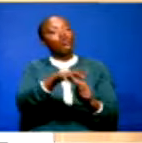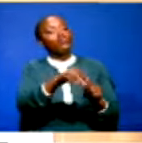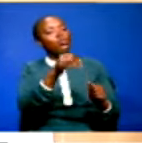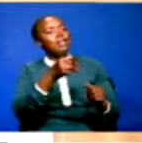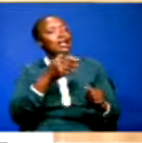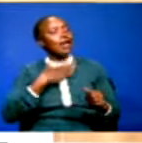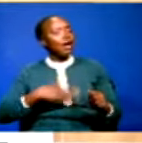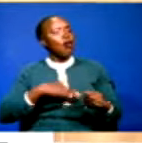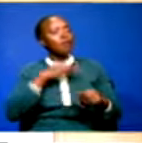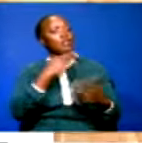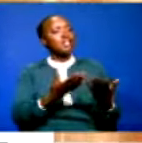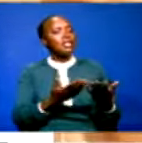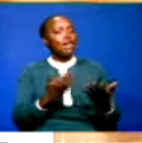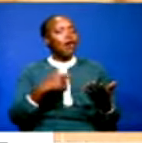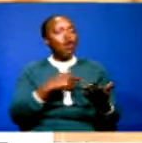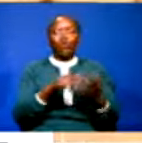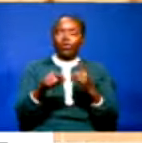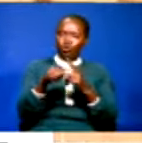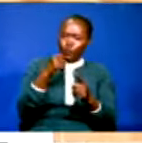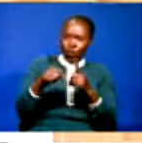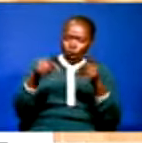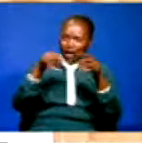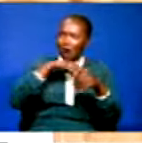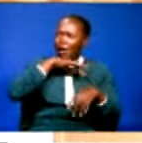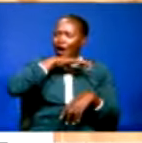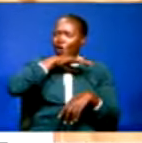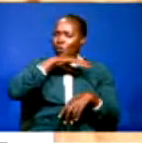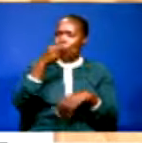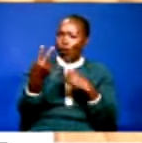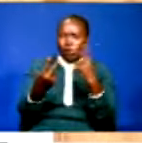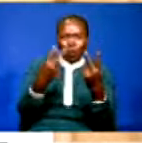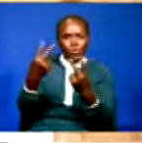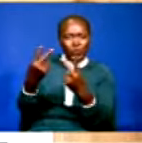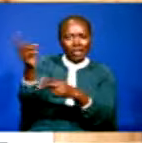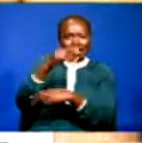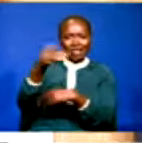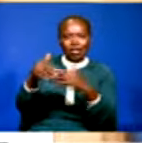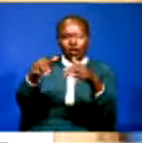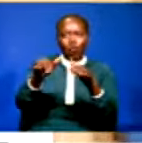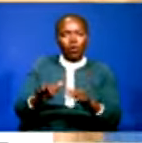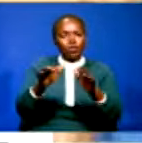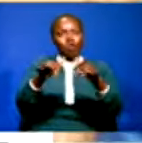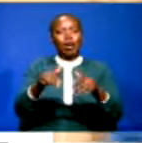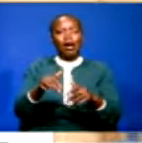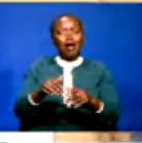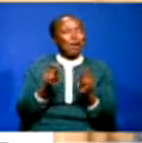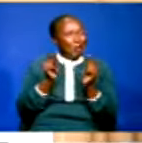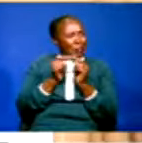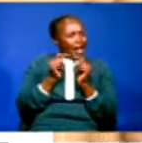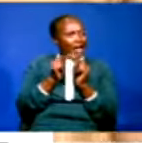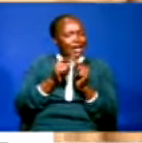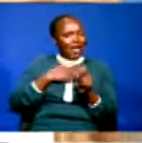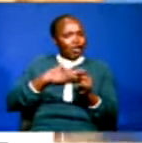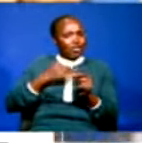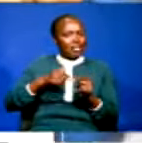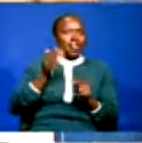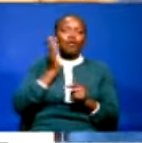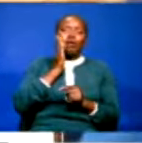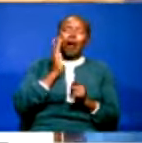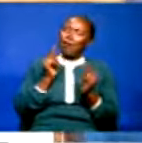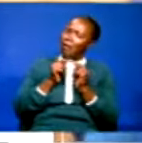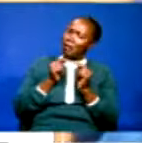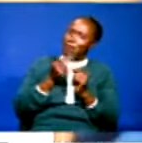watetu wanauliwa kama ungwa kila siku, tena wawili wawili kila siku wanazikwa. Tuko na uchungu, sisi wa mama tuko na uchungu. Wa mama